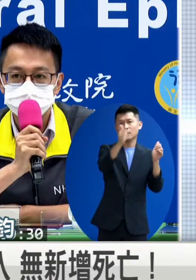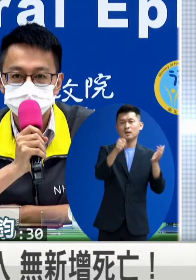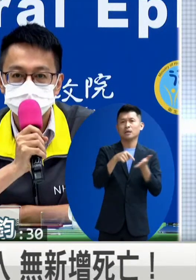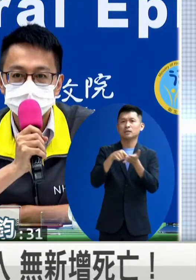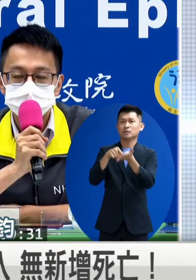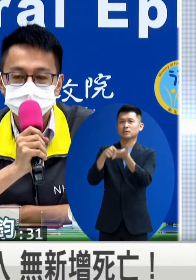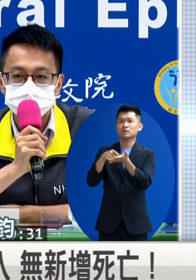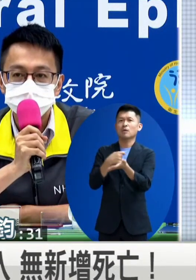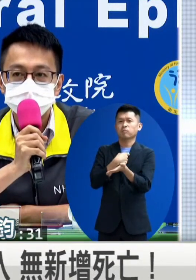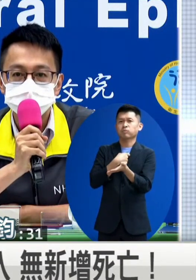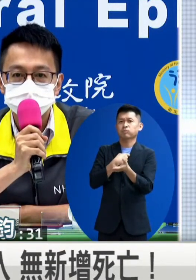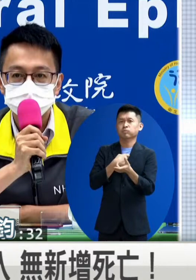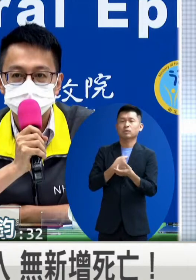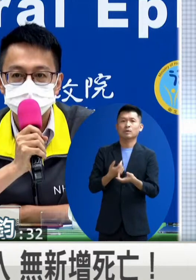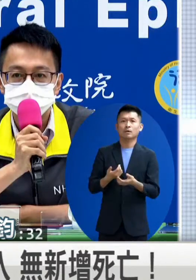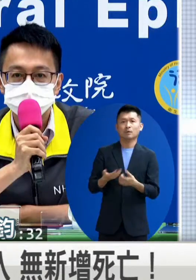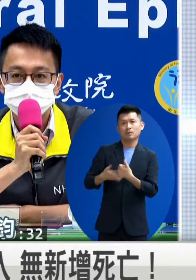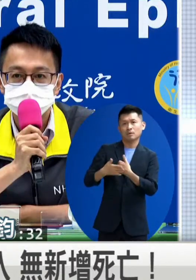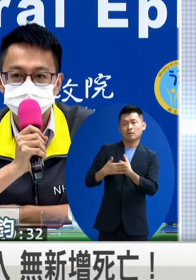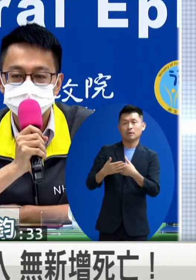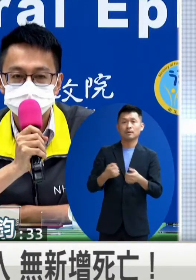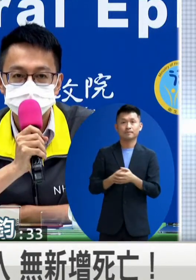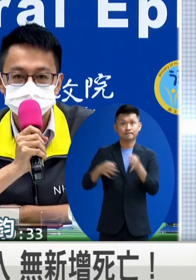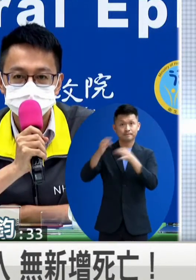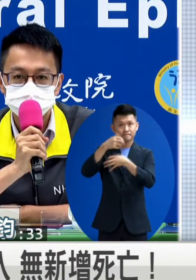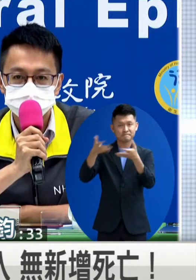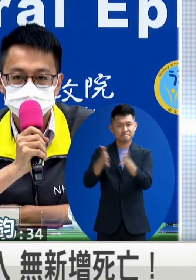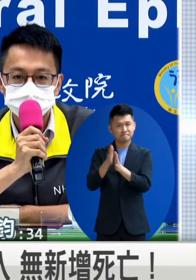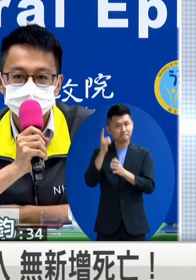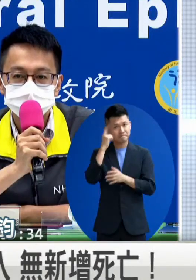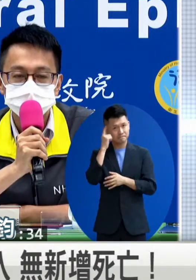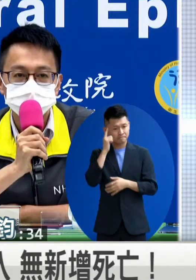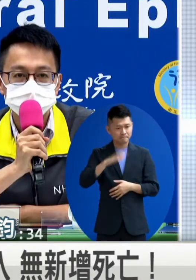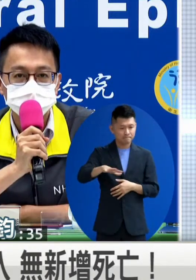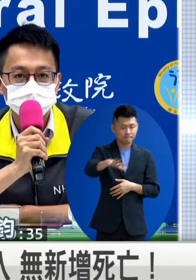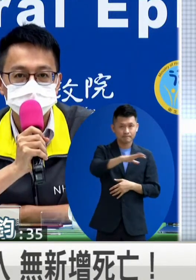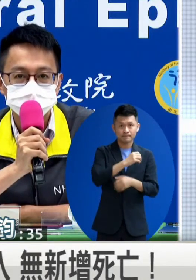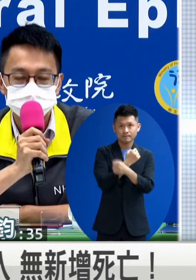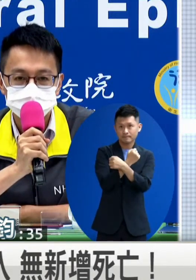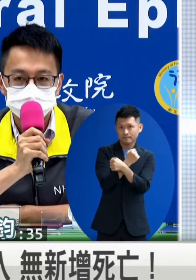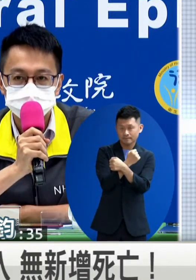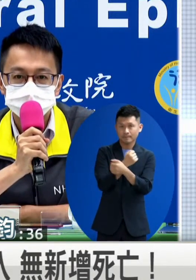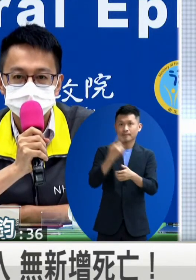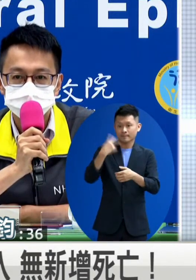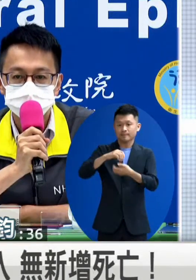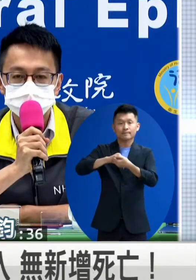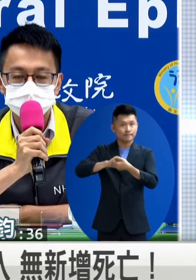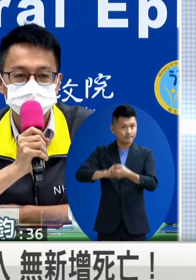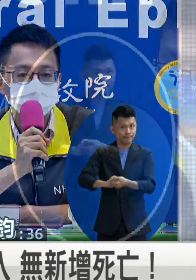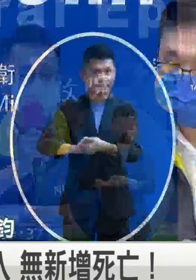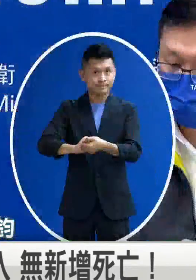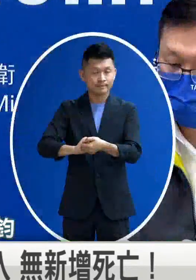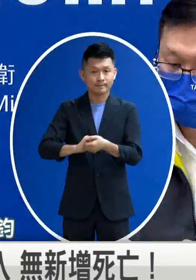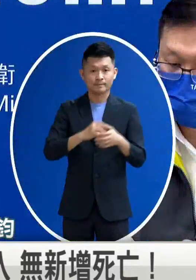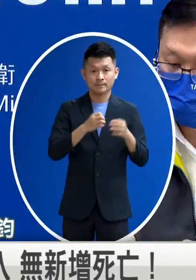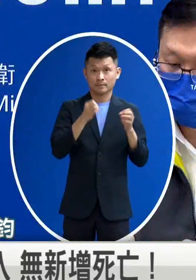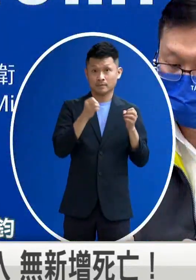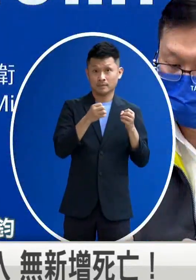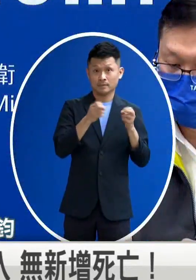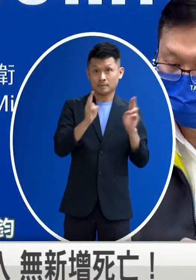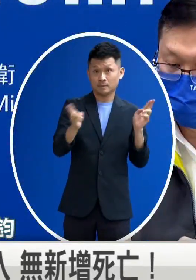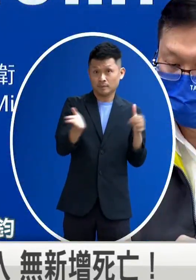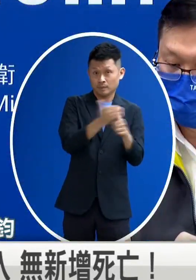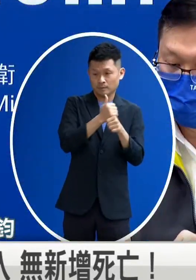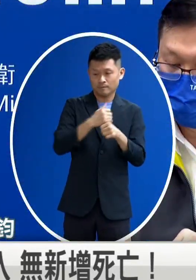议，所以会有经济部这边考量整体的情形之后再订定相关的指引来跟我们指挥中心这边